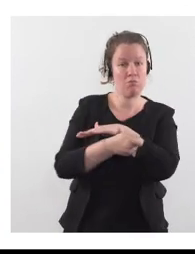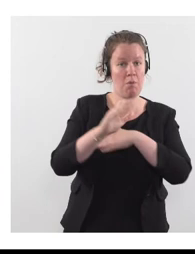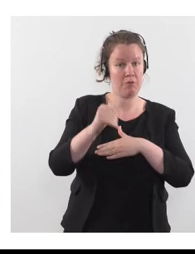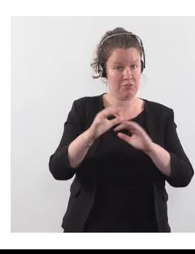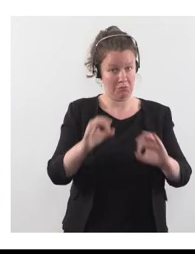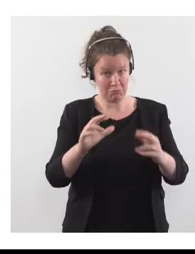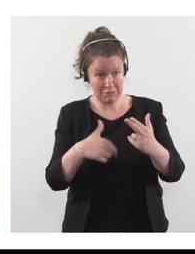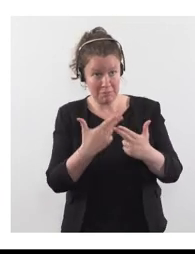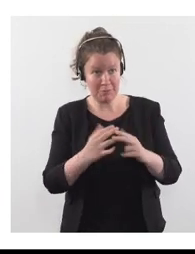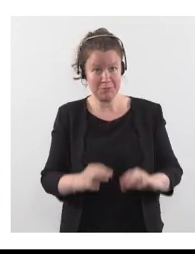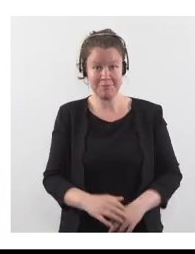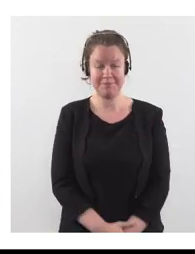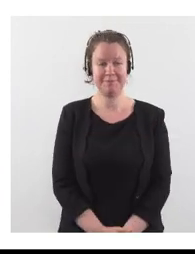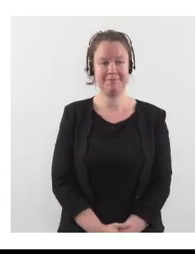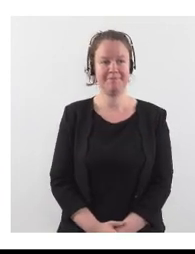à votre question. Merci.